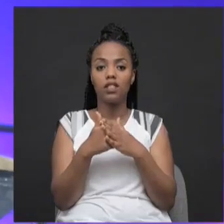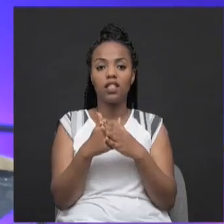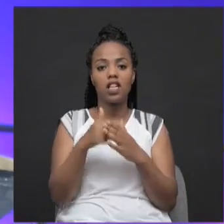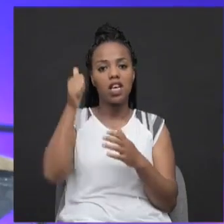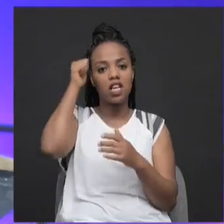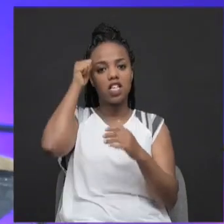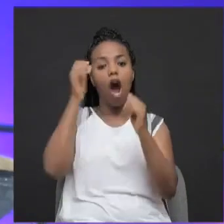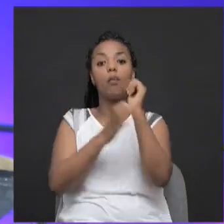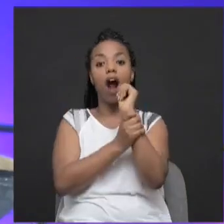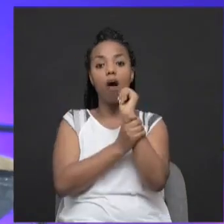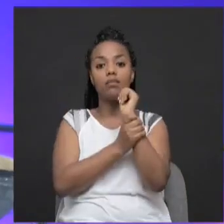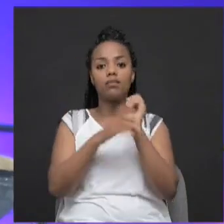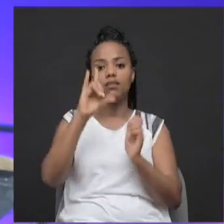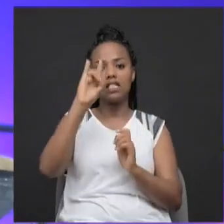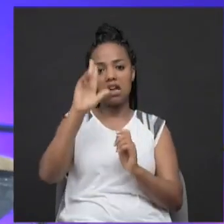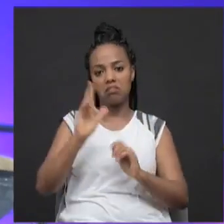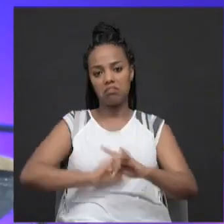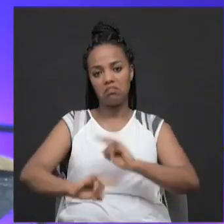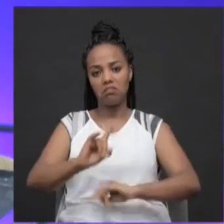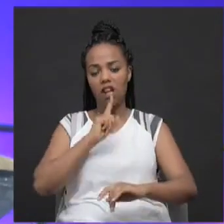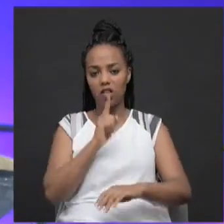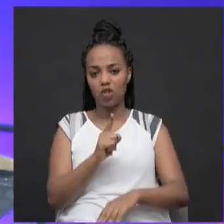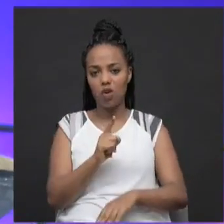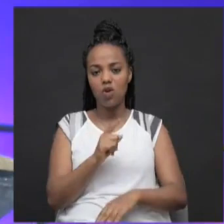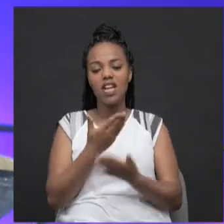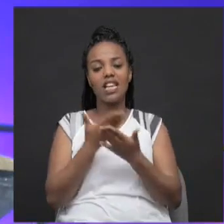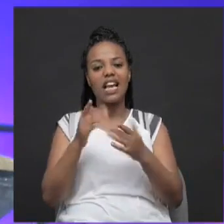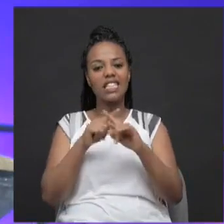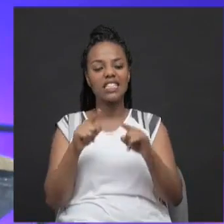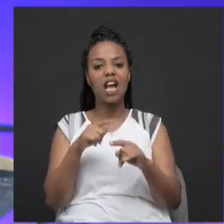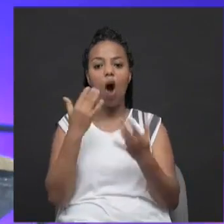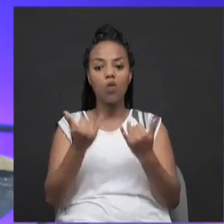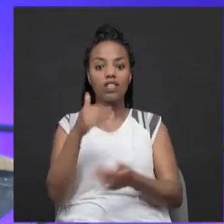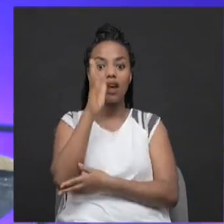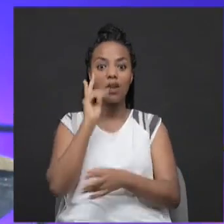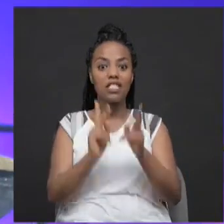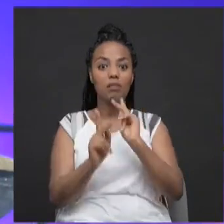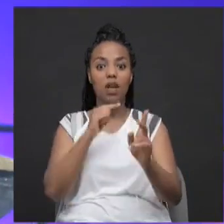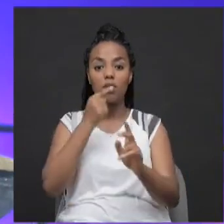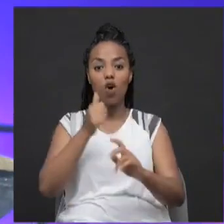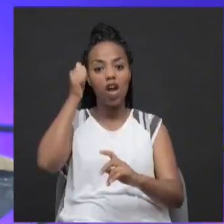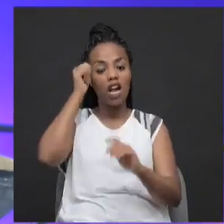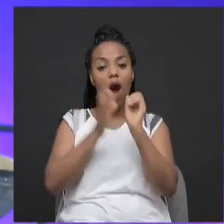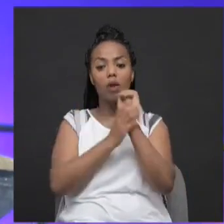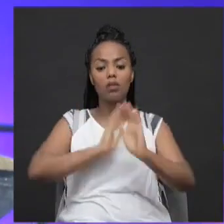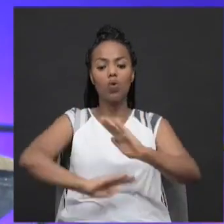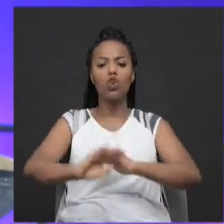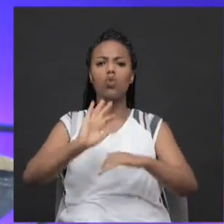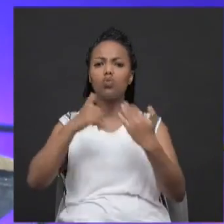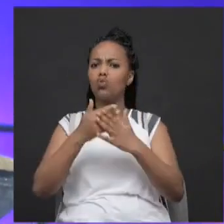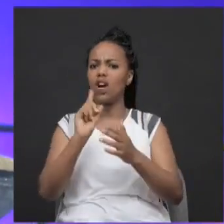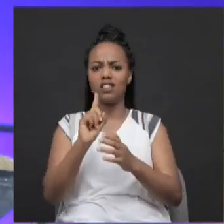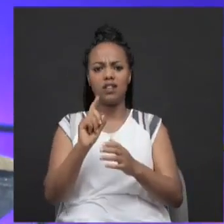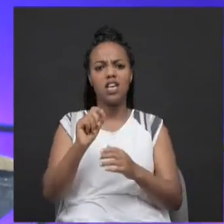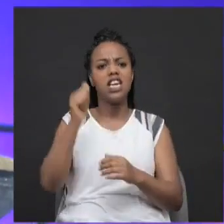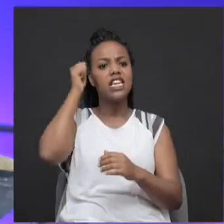የአብርሃም ዘር ናቸው። ነገር ግን እግዚአብሔር ሕዝቤ የሚለው ከአብርሃም የተወለደውን ሁሉ አይደለም፣